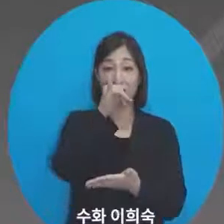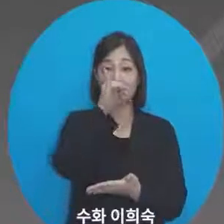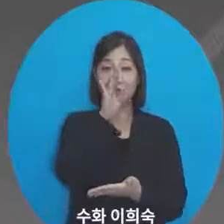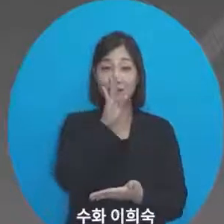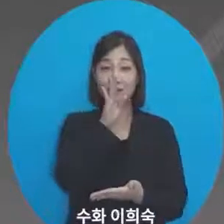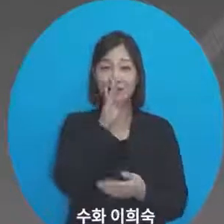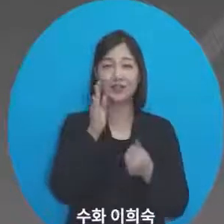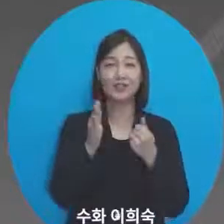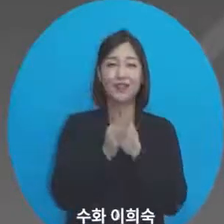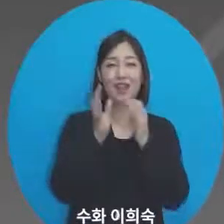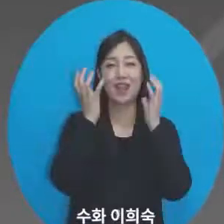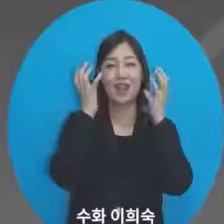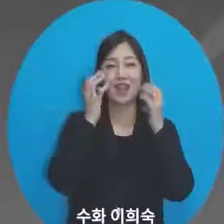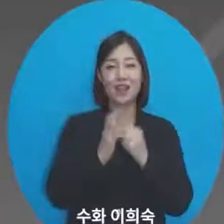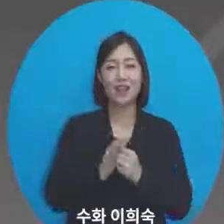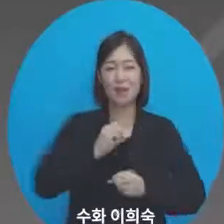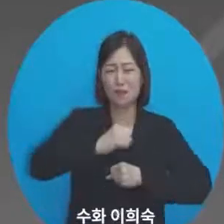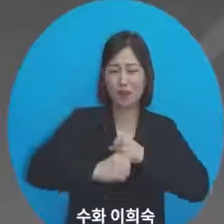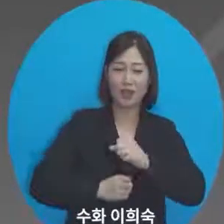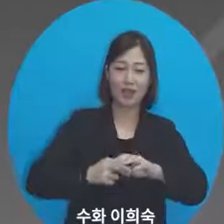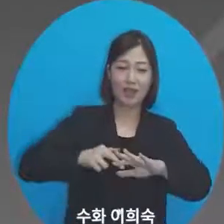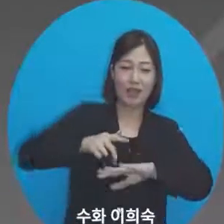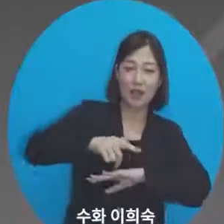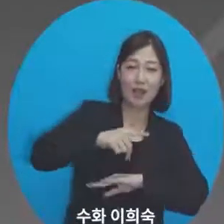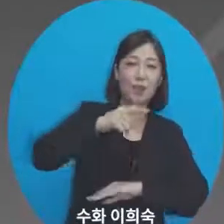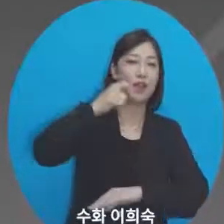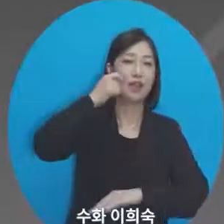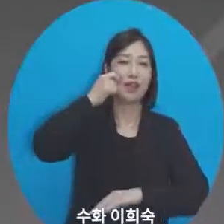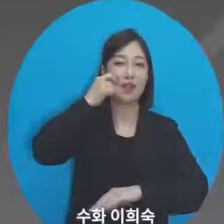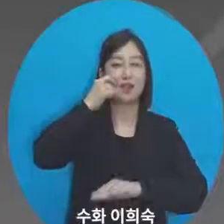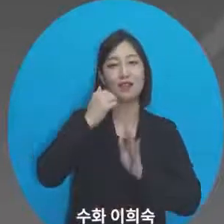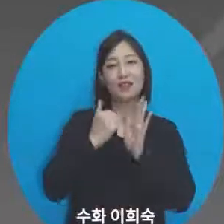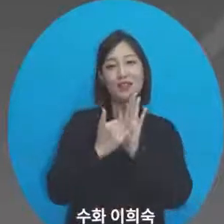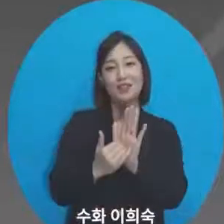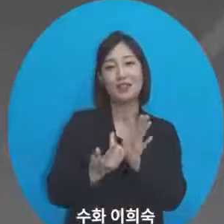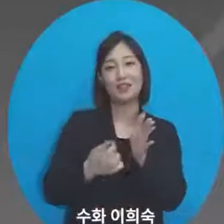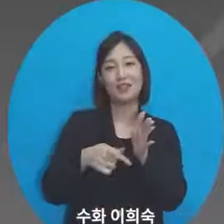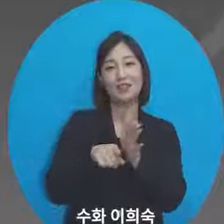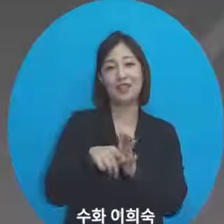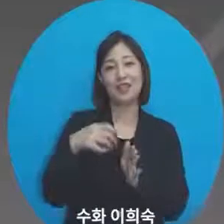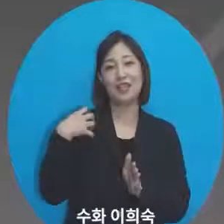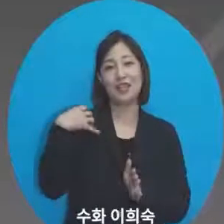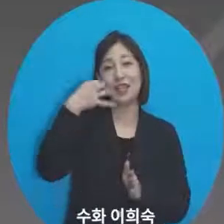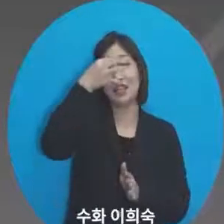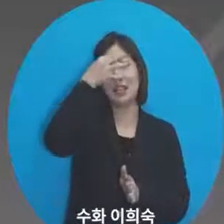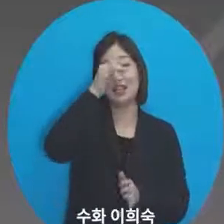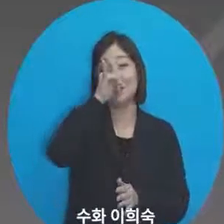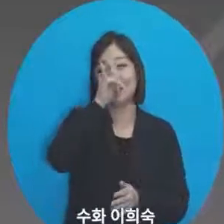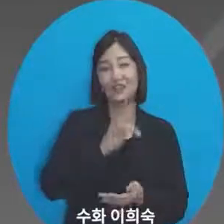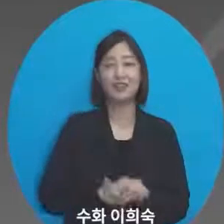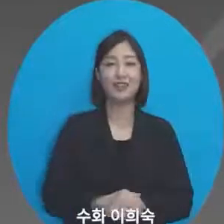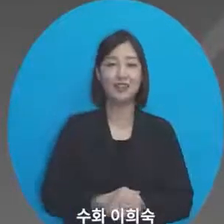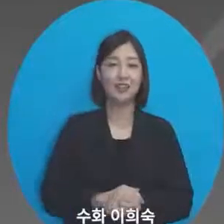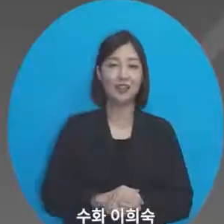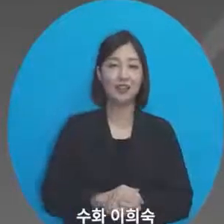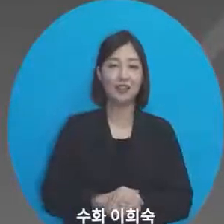어린아이가 함부로 울타리를 넘어서 넘어가지 못하게 막는 역할을 충실하게 하는 사례를 볼 수